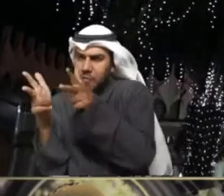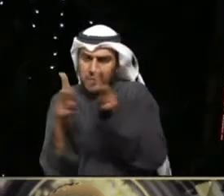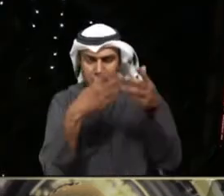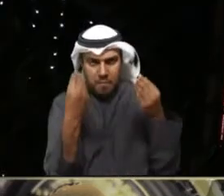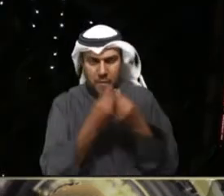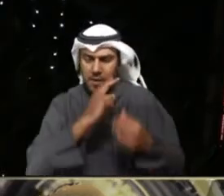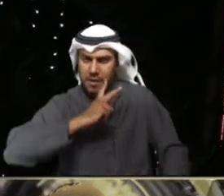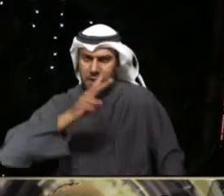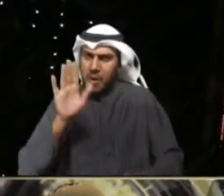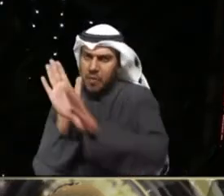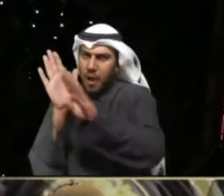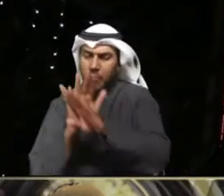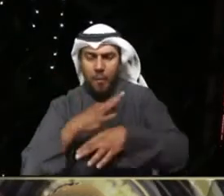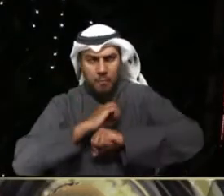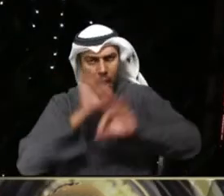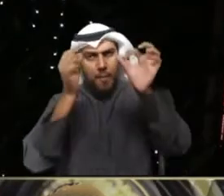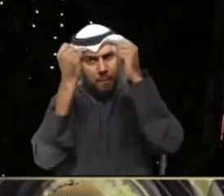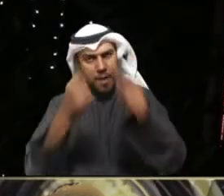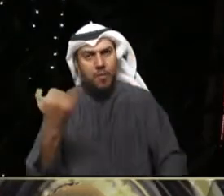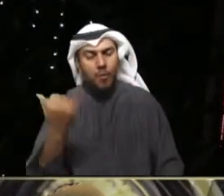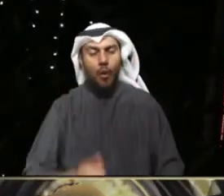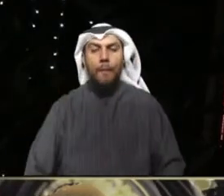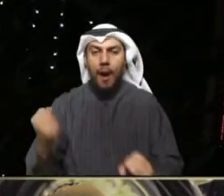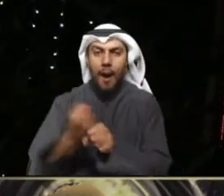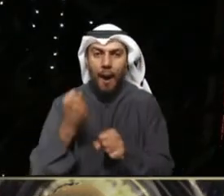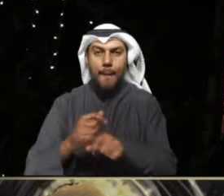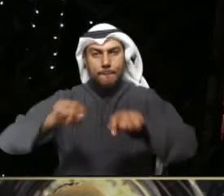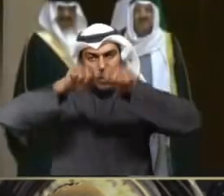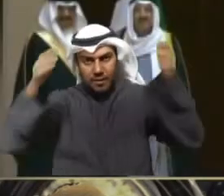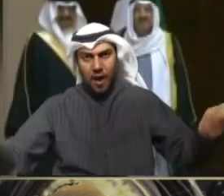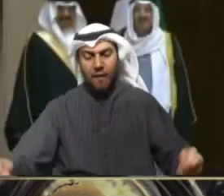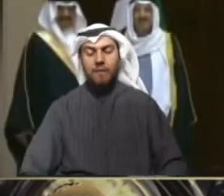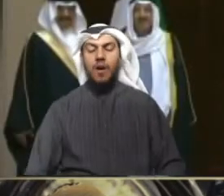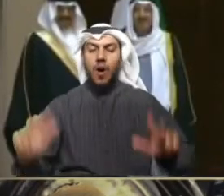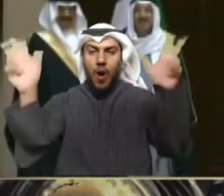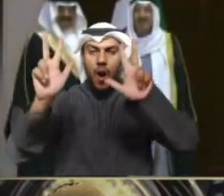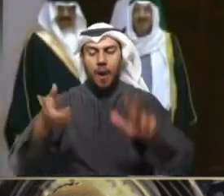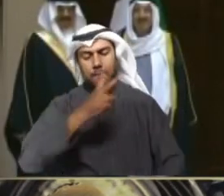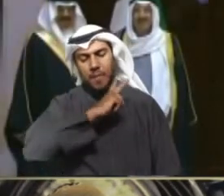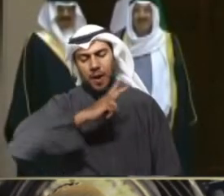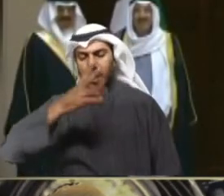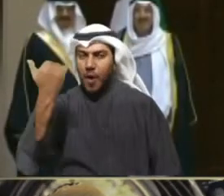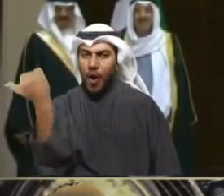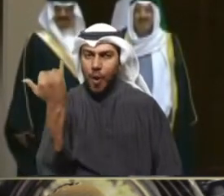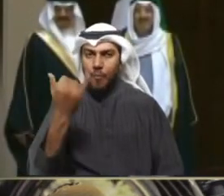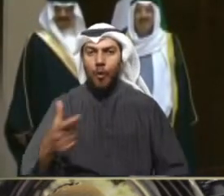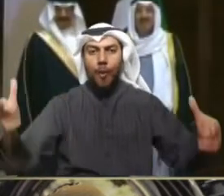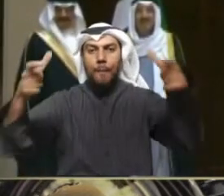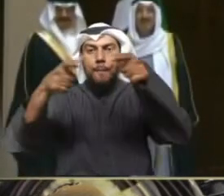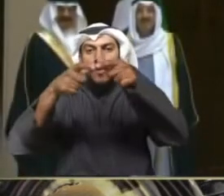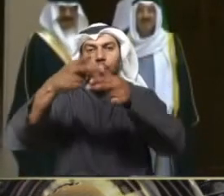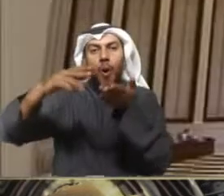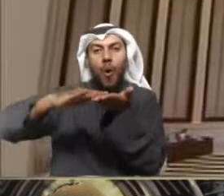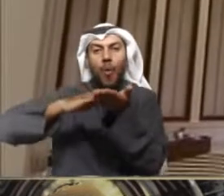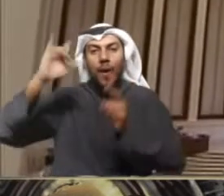كافة الخدمات الإعلامية لرجال الإعلام والصحافة المعنيين بتغطية هذا الحدث الخليجي الكبير.